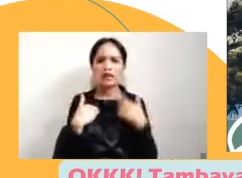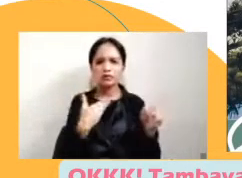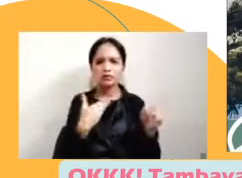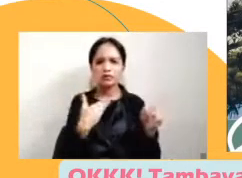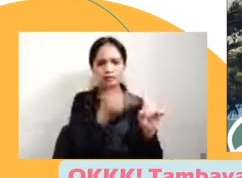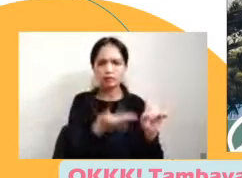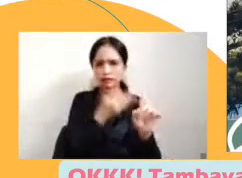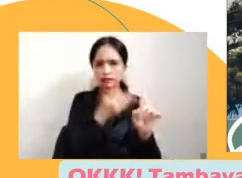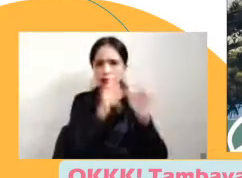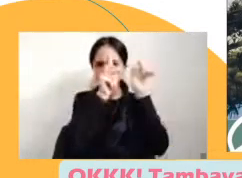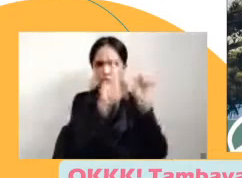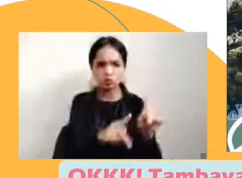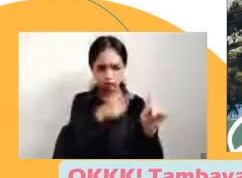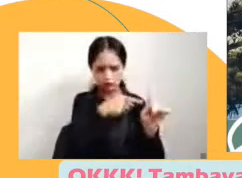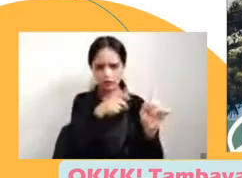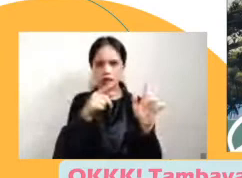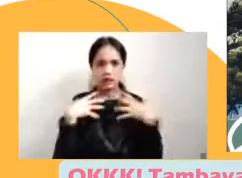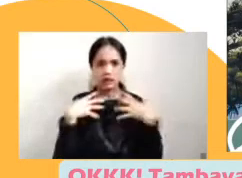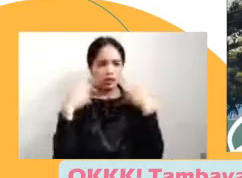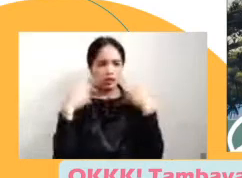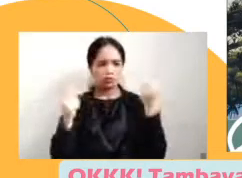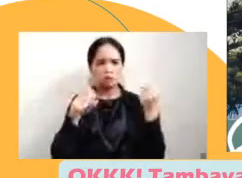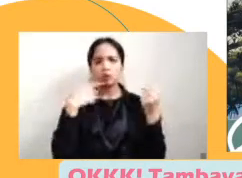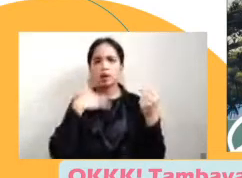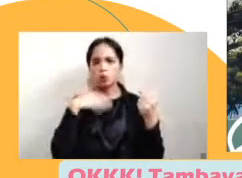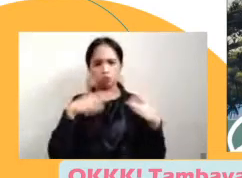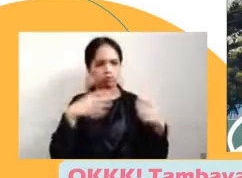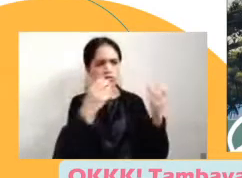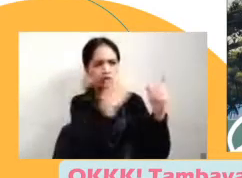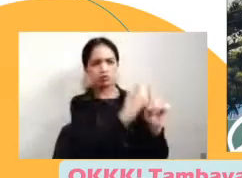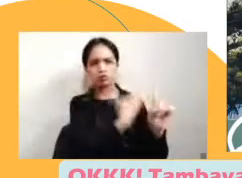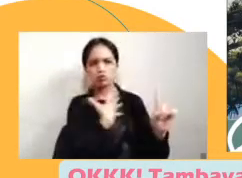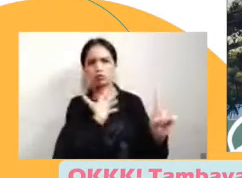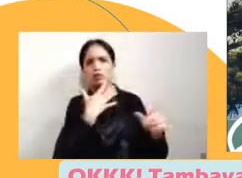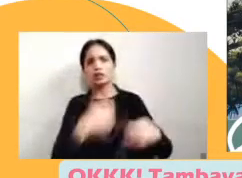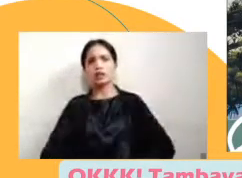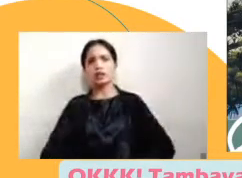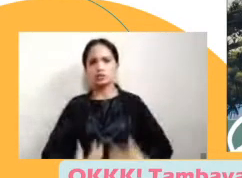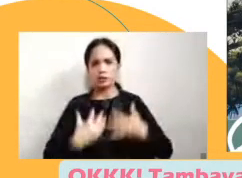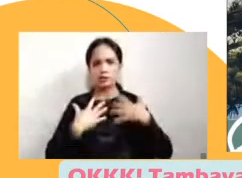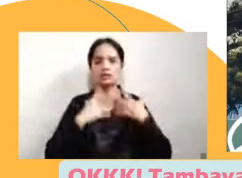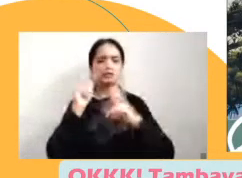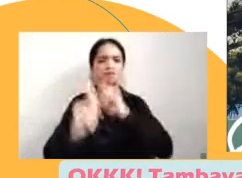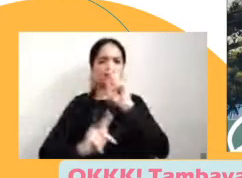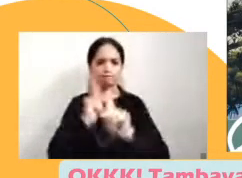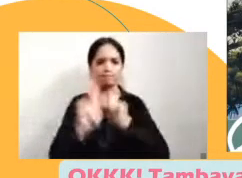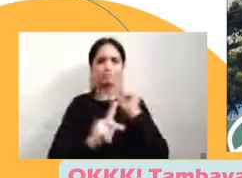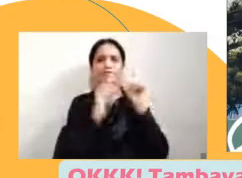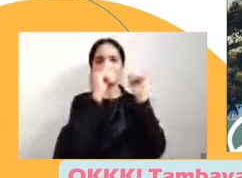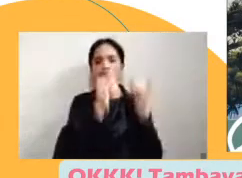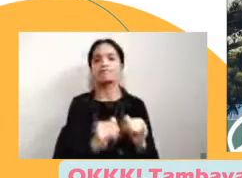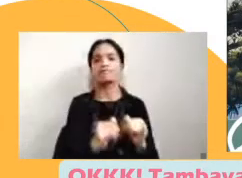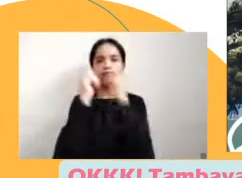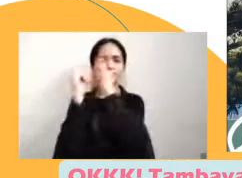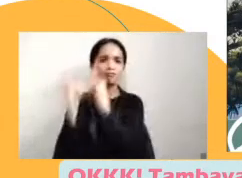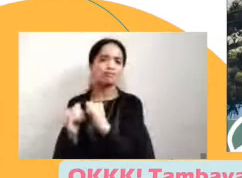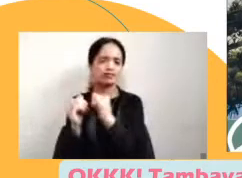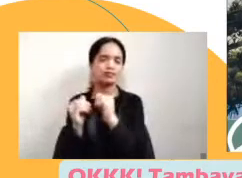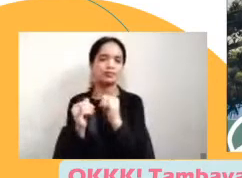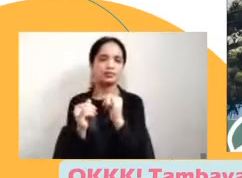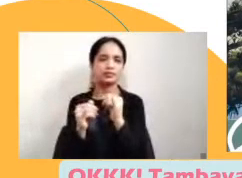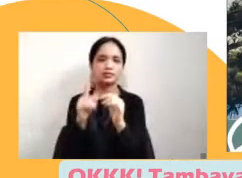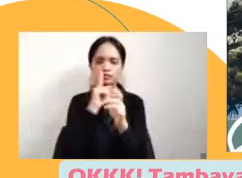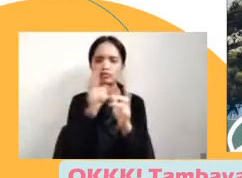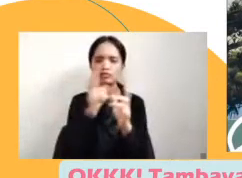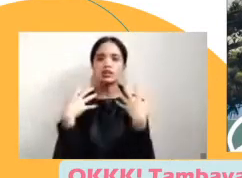na nakahanga-hanga sa ating mga sa mga tao, sa mga individual na matatag,